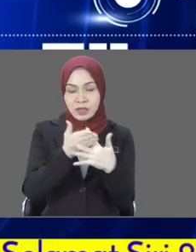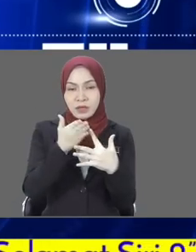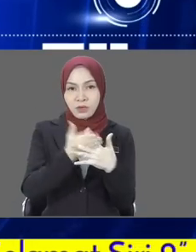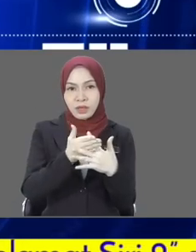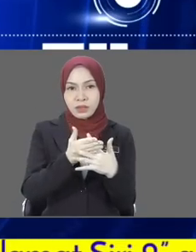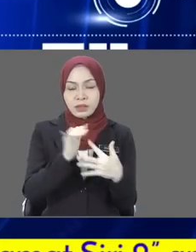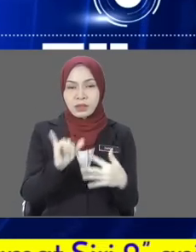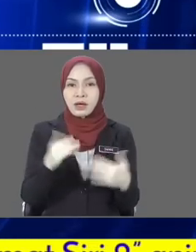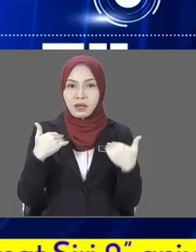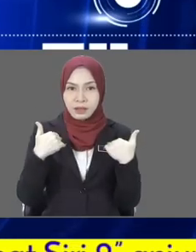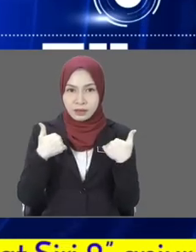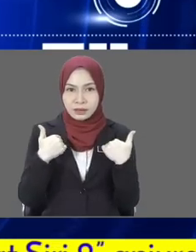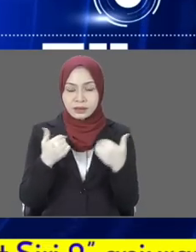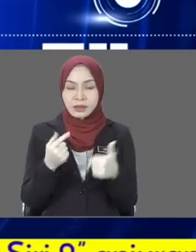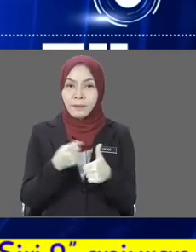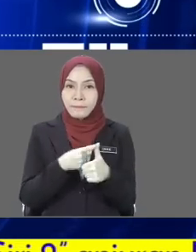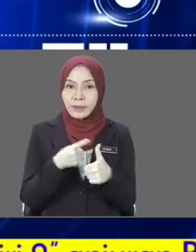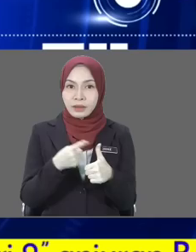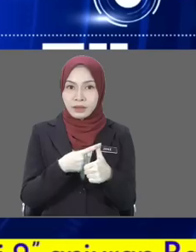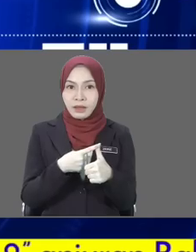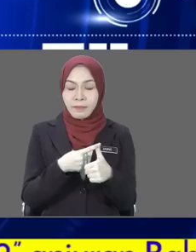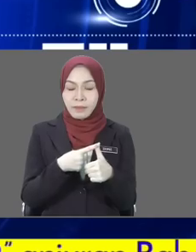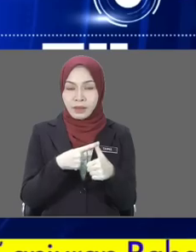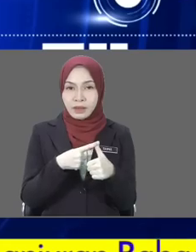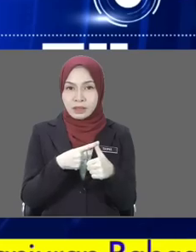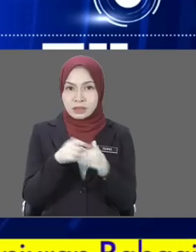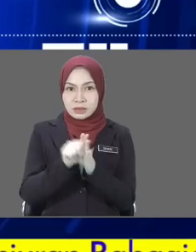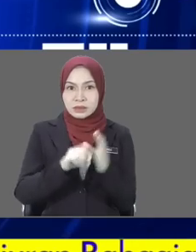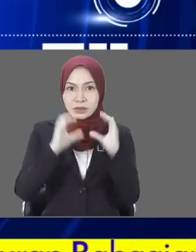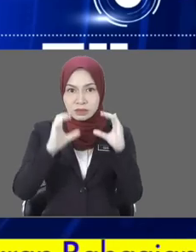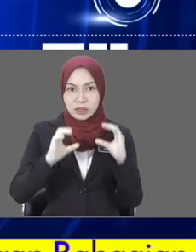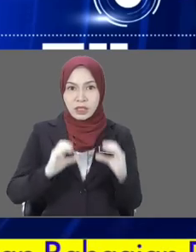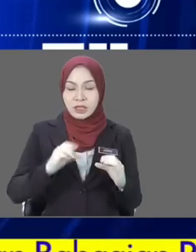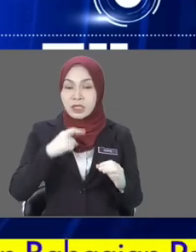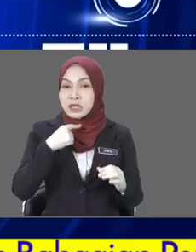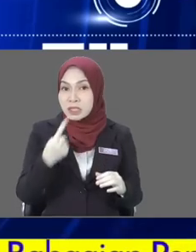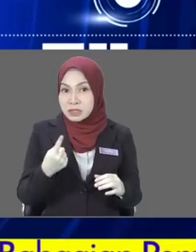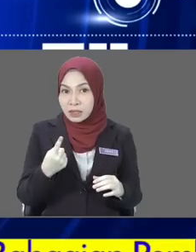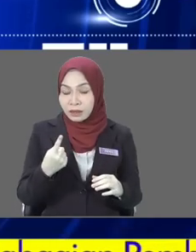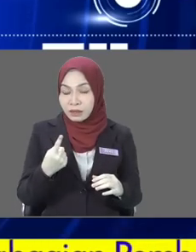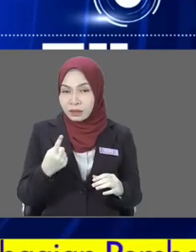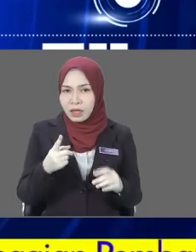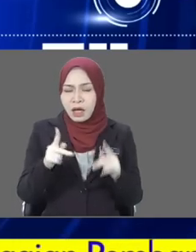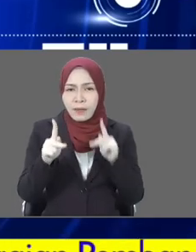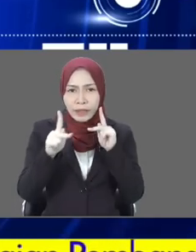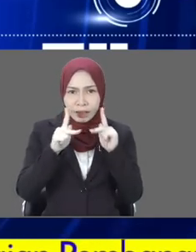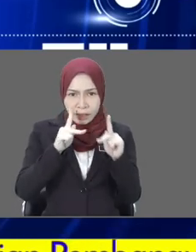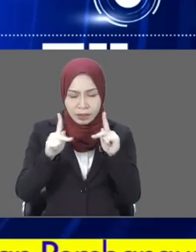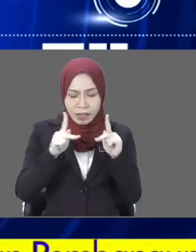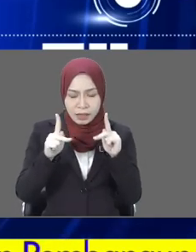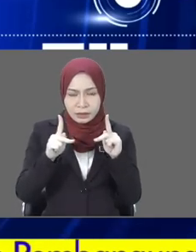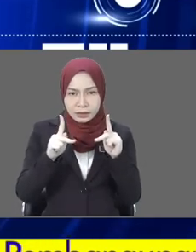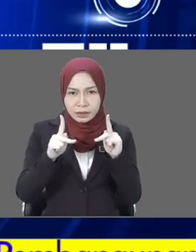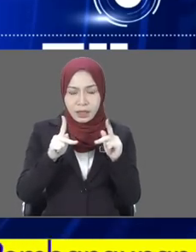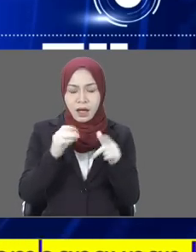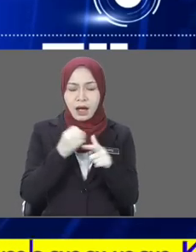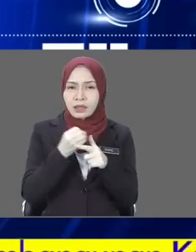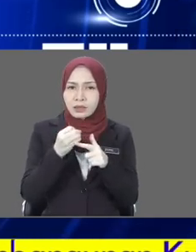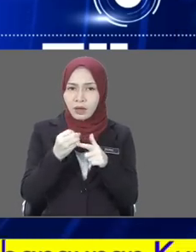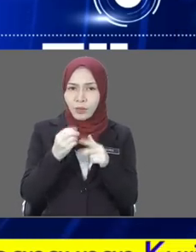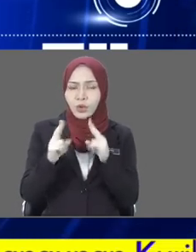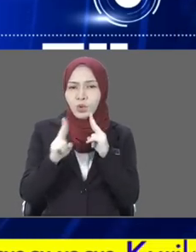gangguan seksual yang pertama adalah berkaitan secara lisan yaitu menggunakan kata-kata atau komen yang tidak